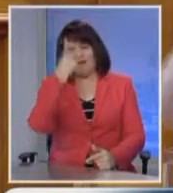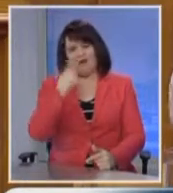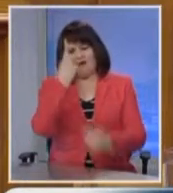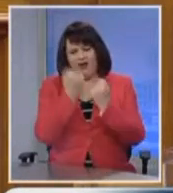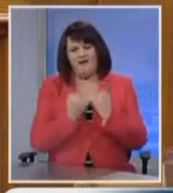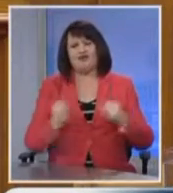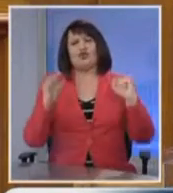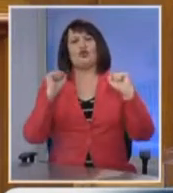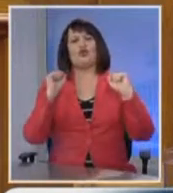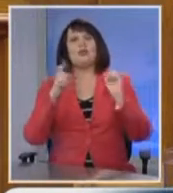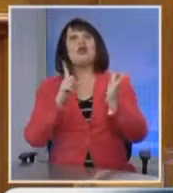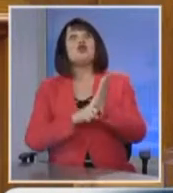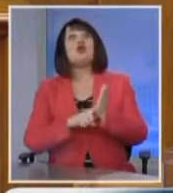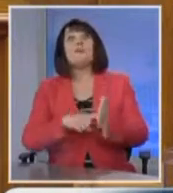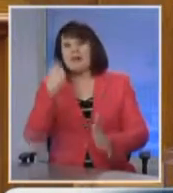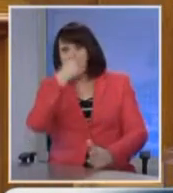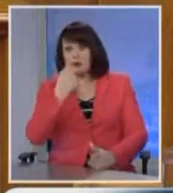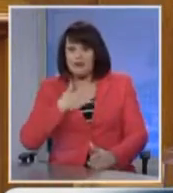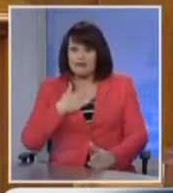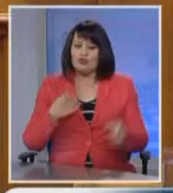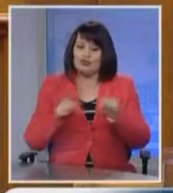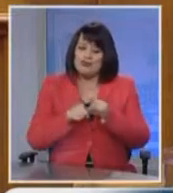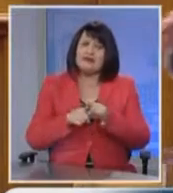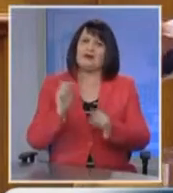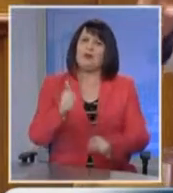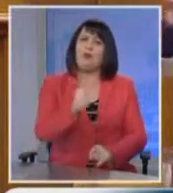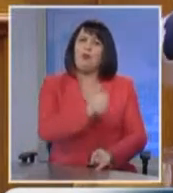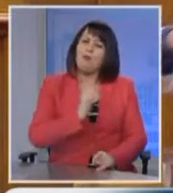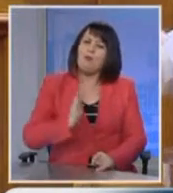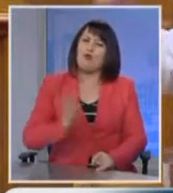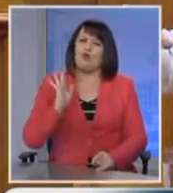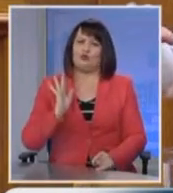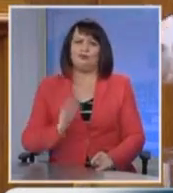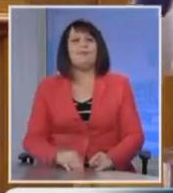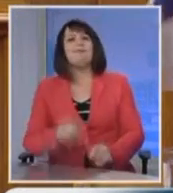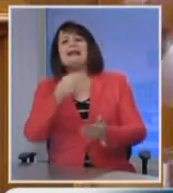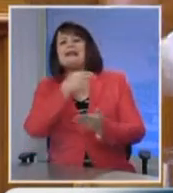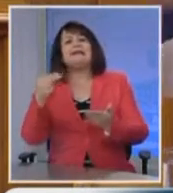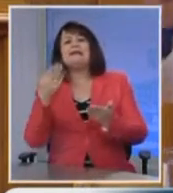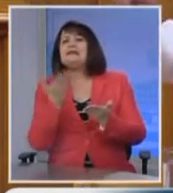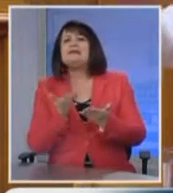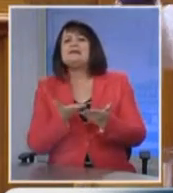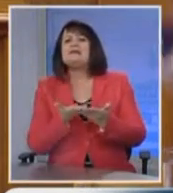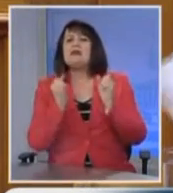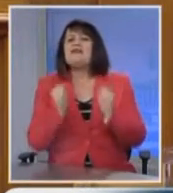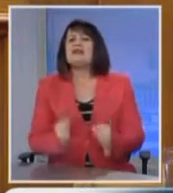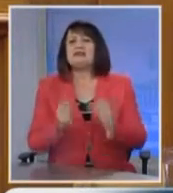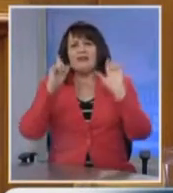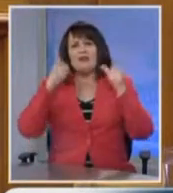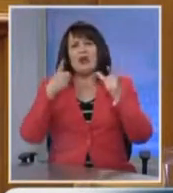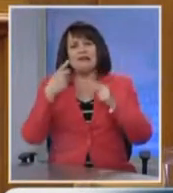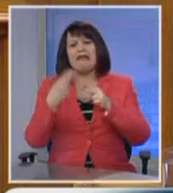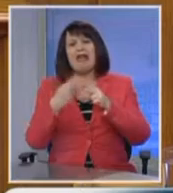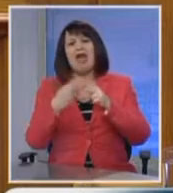να φτιάχνουν τον νόμο για τον εαυτό τους και μαζί μας. Πώς έχει ερμηνευθεί τώρα αυτή η βασική αρχή της δημοκρατίας που